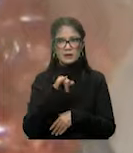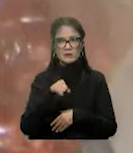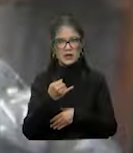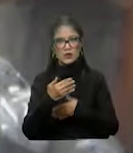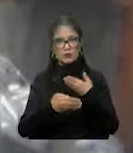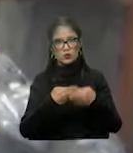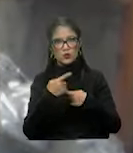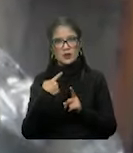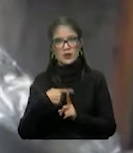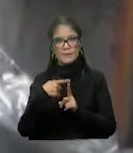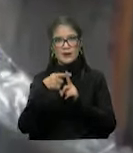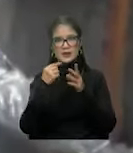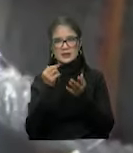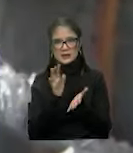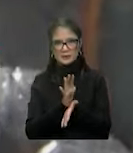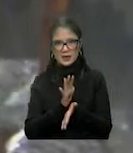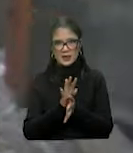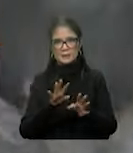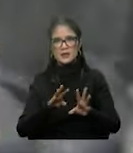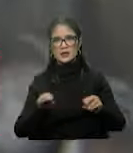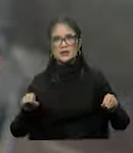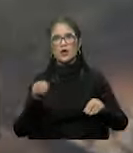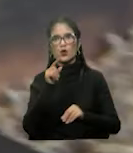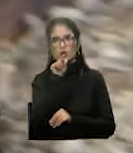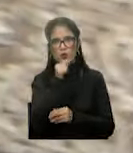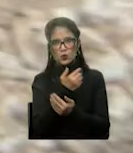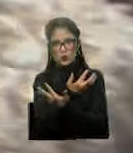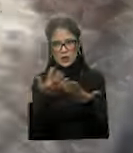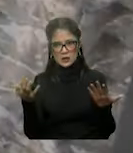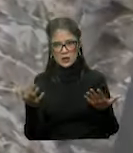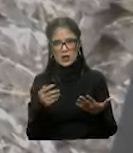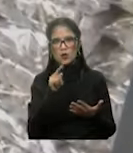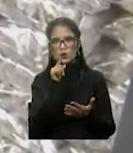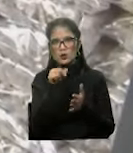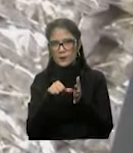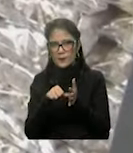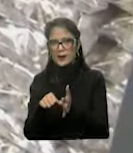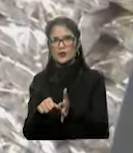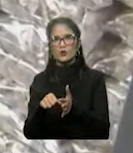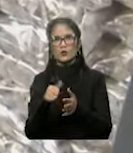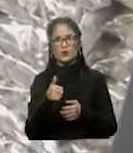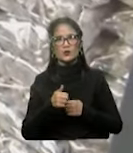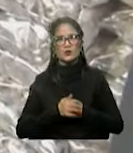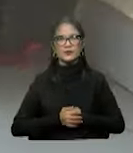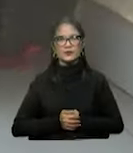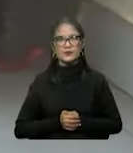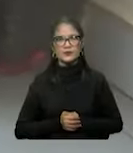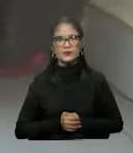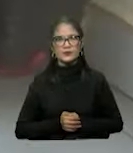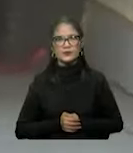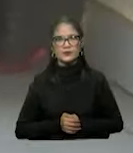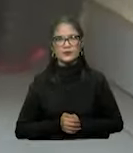lapangan kerja bagi masyarakat sekitar yang membutuhkan. Dari Bandung Barat, Yuwono Wahyu, iNews melaporkan.